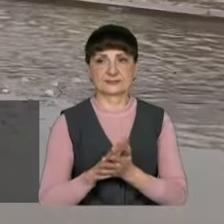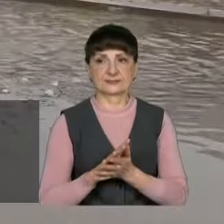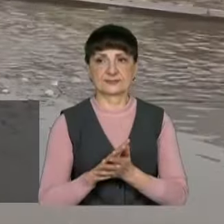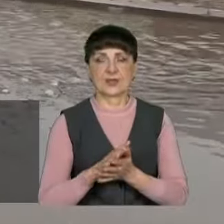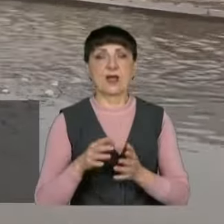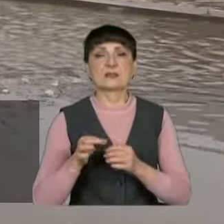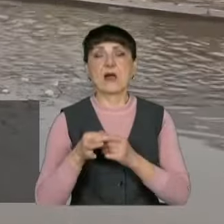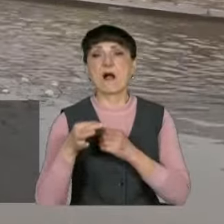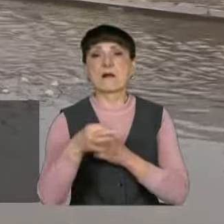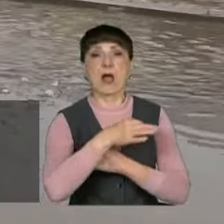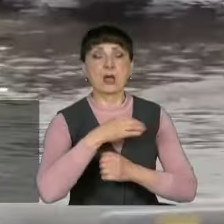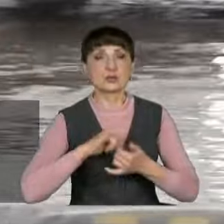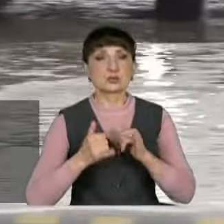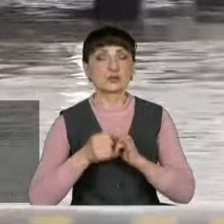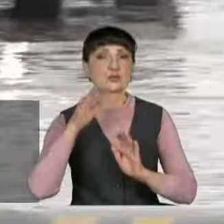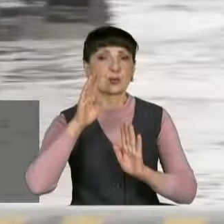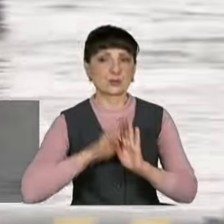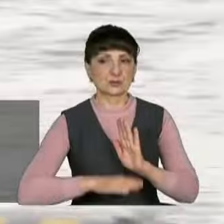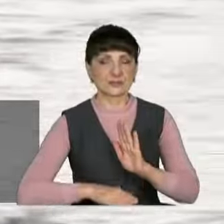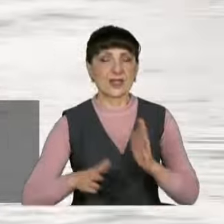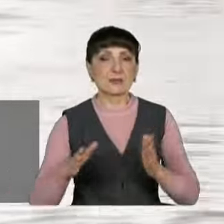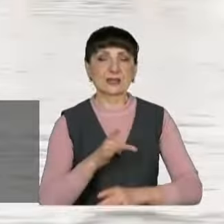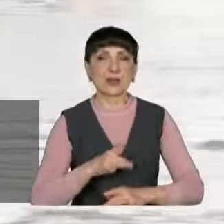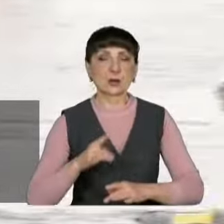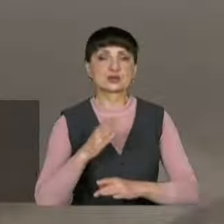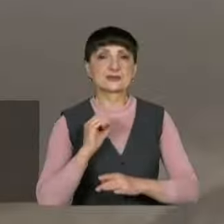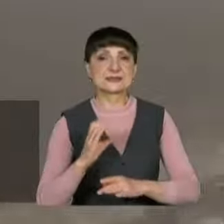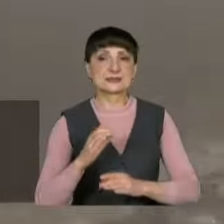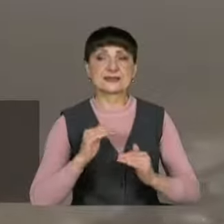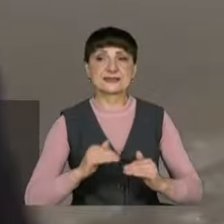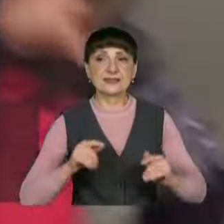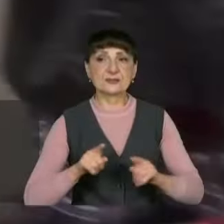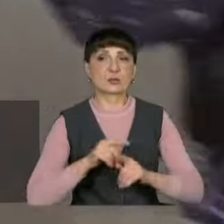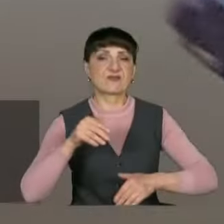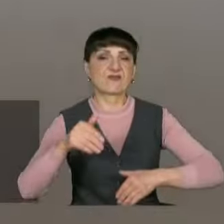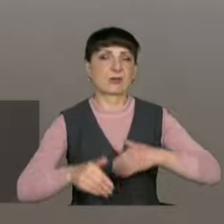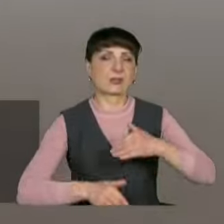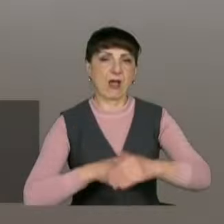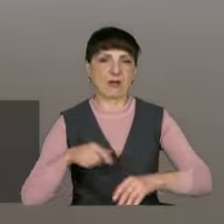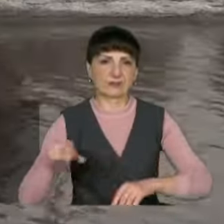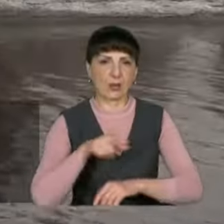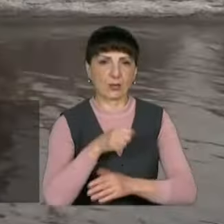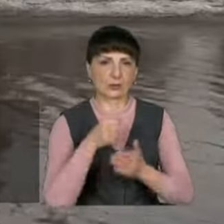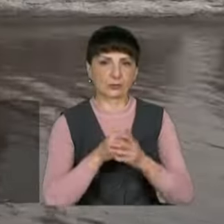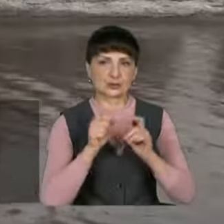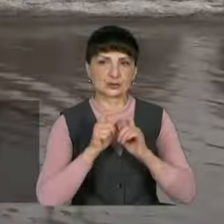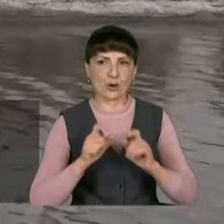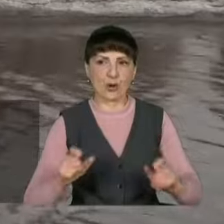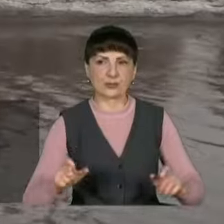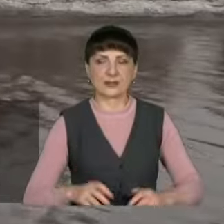окраинах Усть-Каменогорска ситуация еще хуже. В микрорайоне Шигыс дети чуть ли не вплавь преодолевают дорогу до школы.